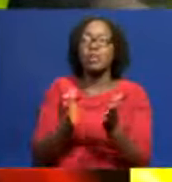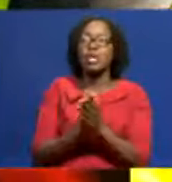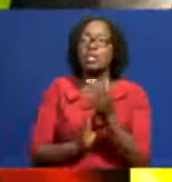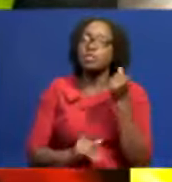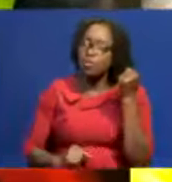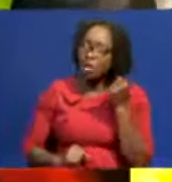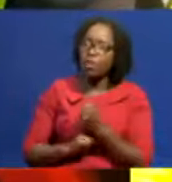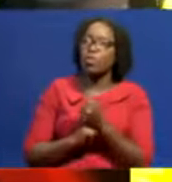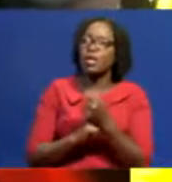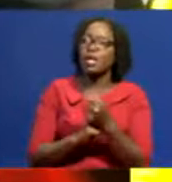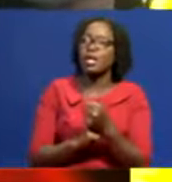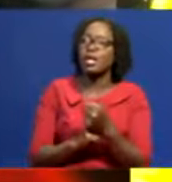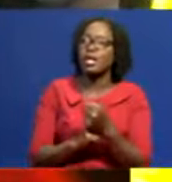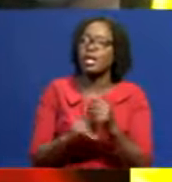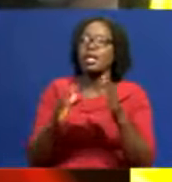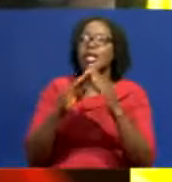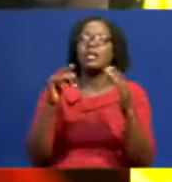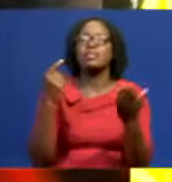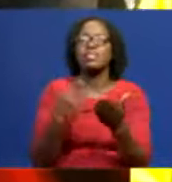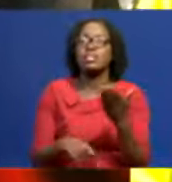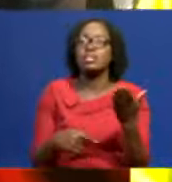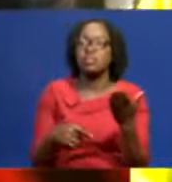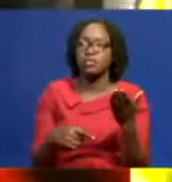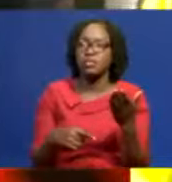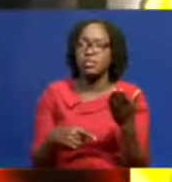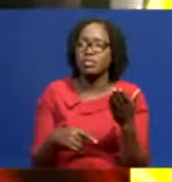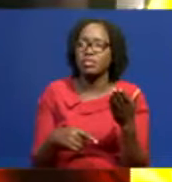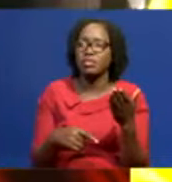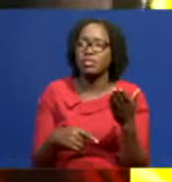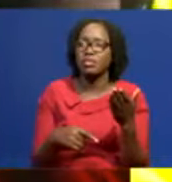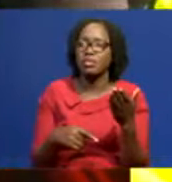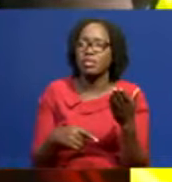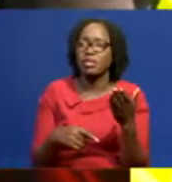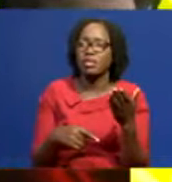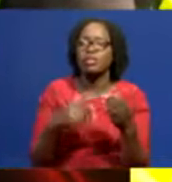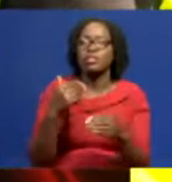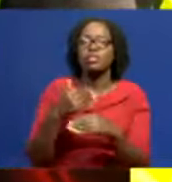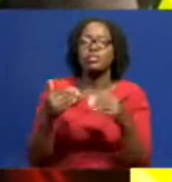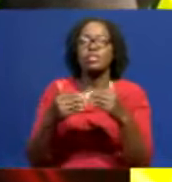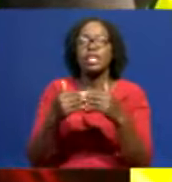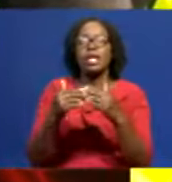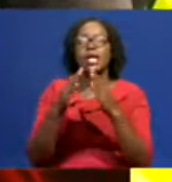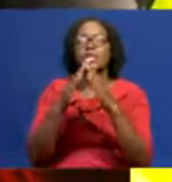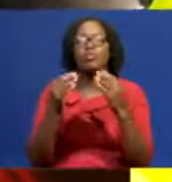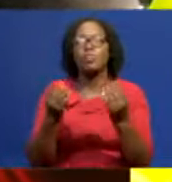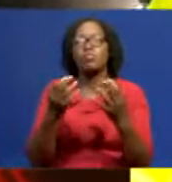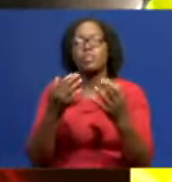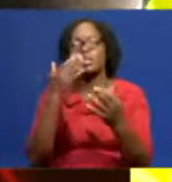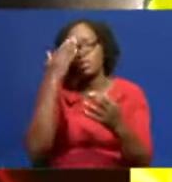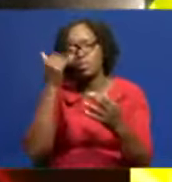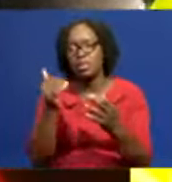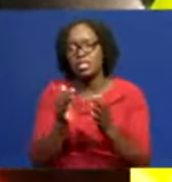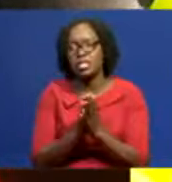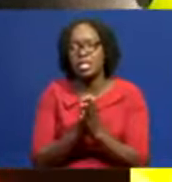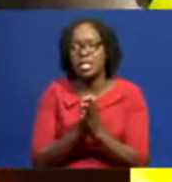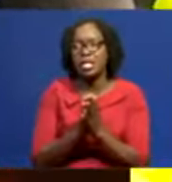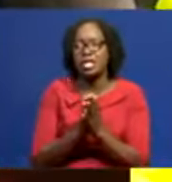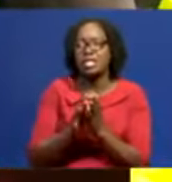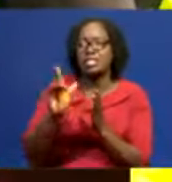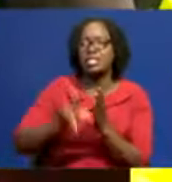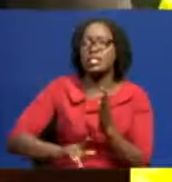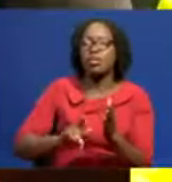mkono hii housing levy, ndio tuweze kujenga nyumba mingi, kwa sababu ukiangalia watu wa chini,